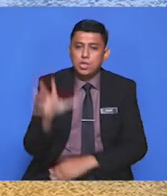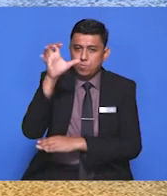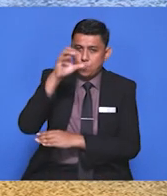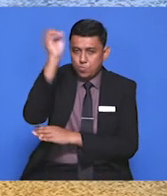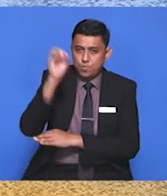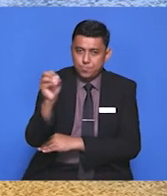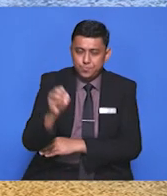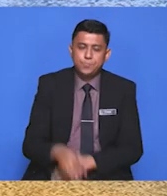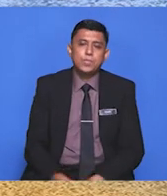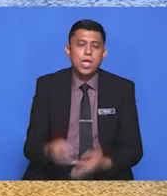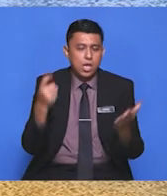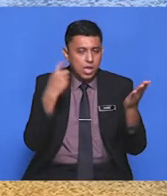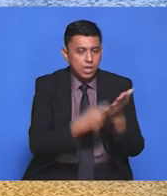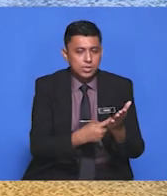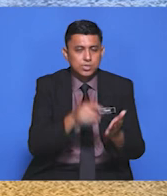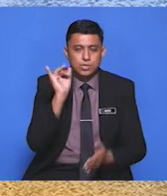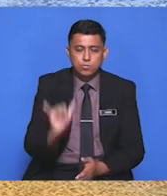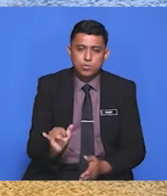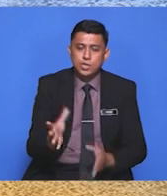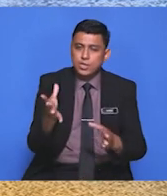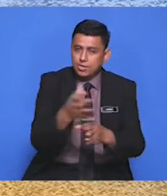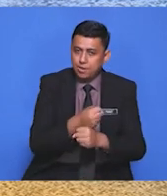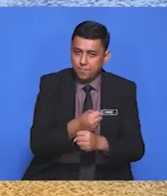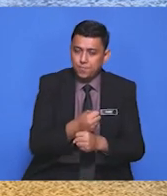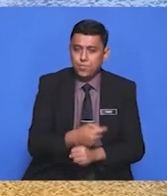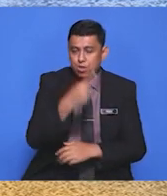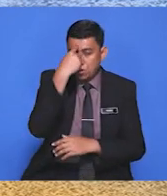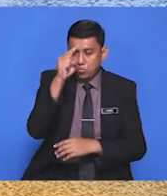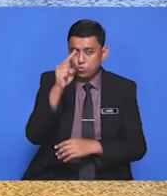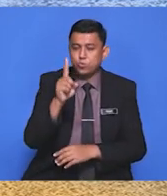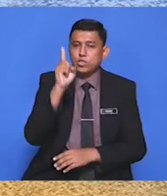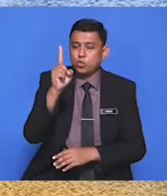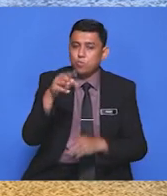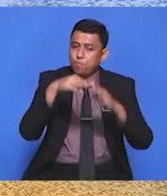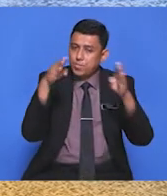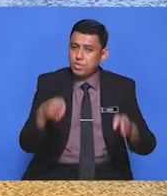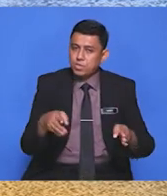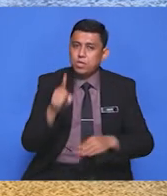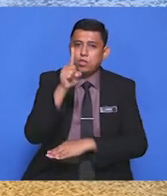tadi, maka harga yang diperolehi untuk jualan adalah